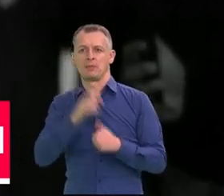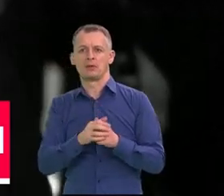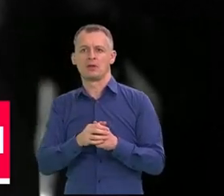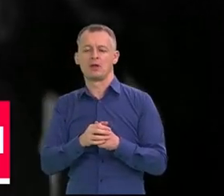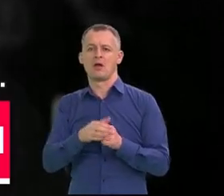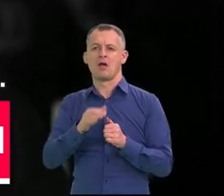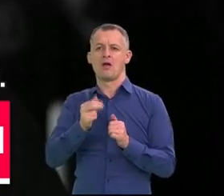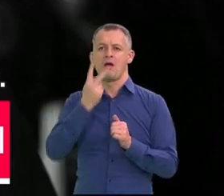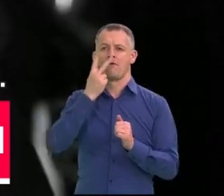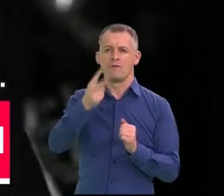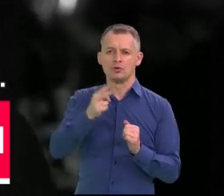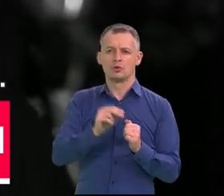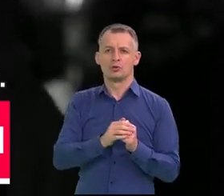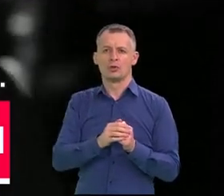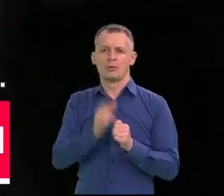τρύπα.